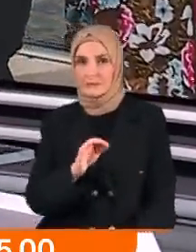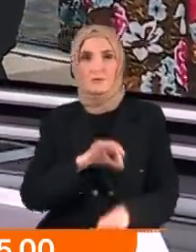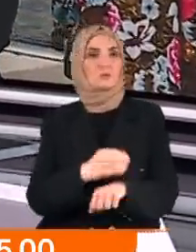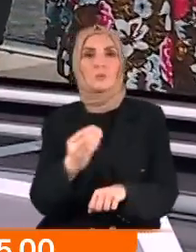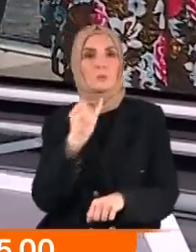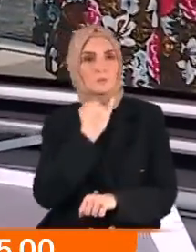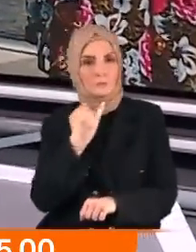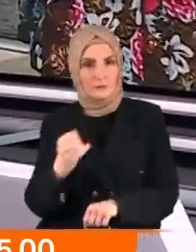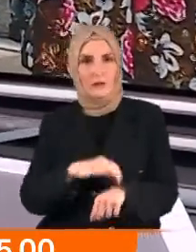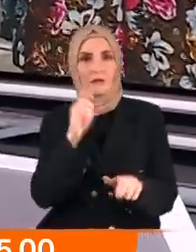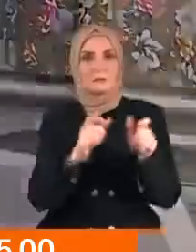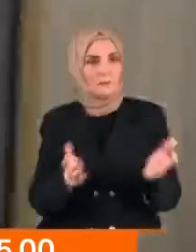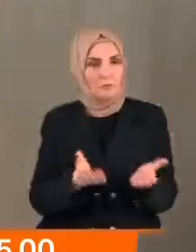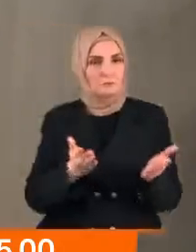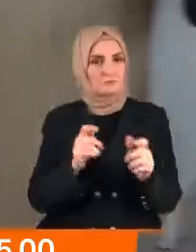ilgilendi.